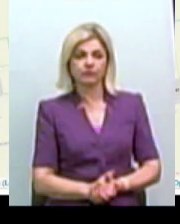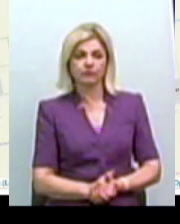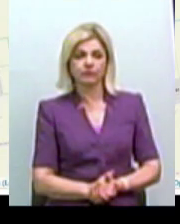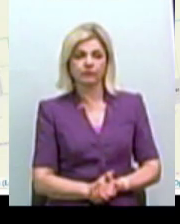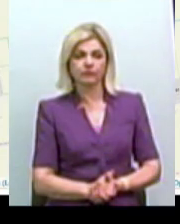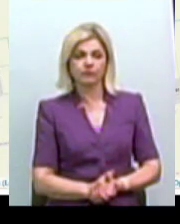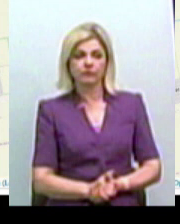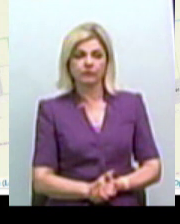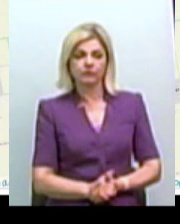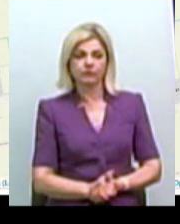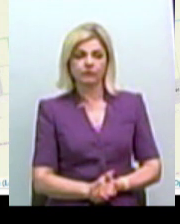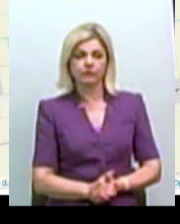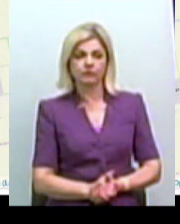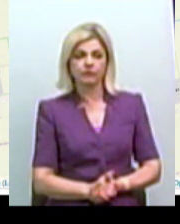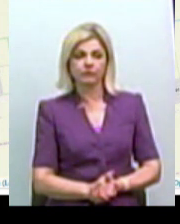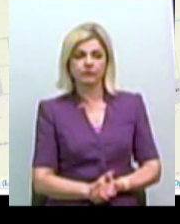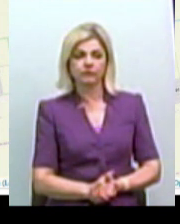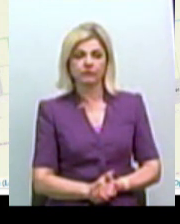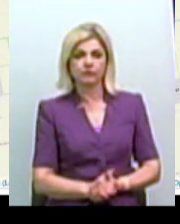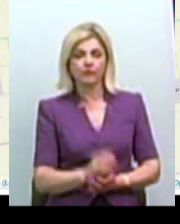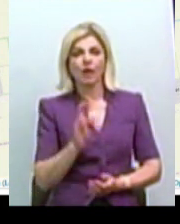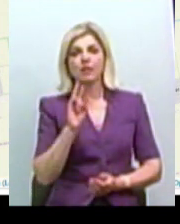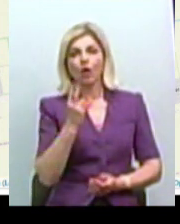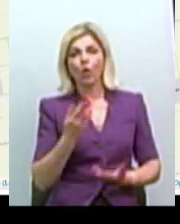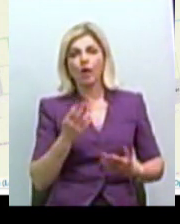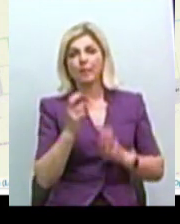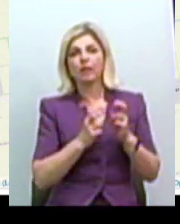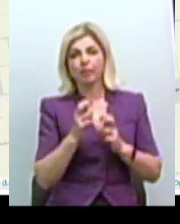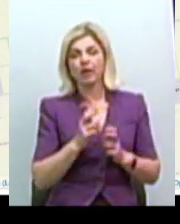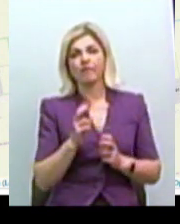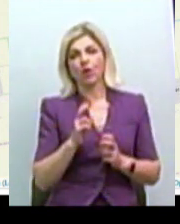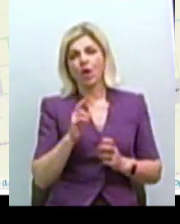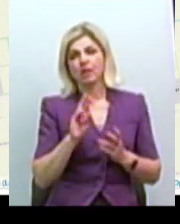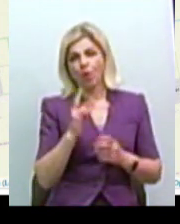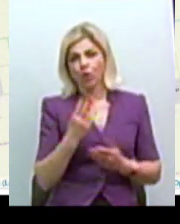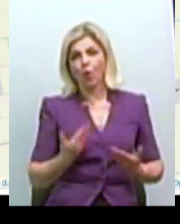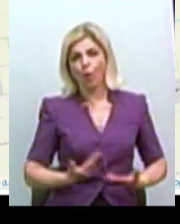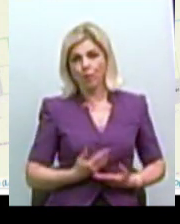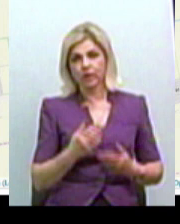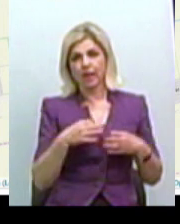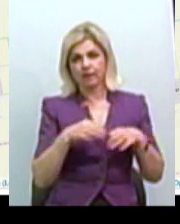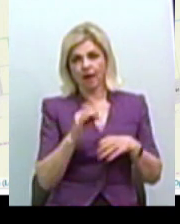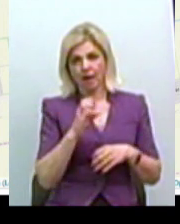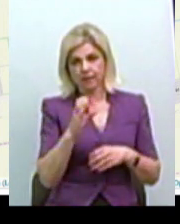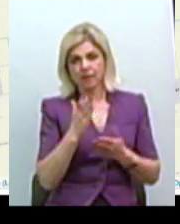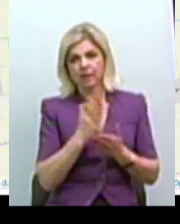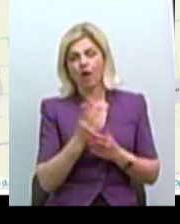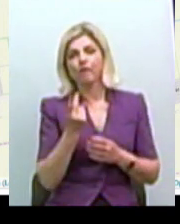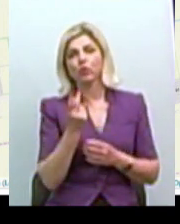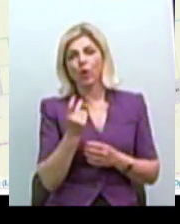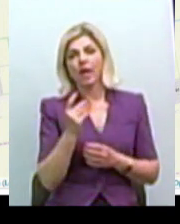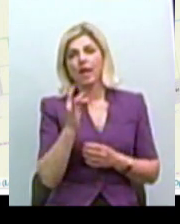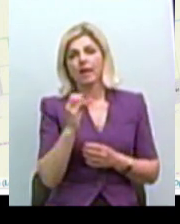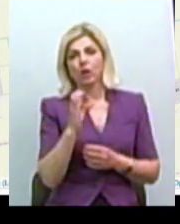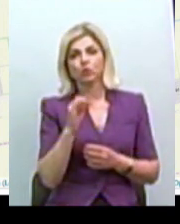Така інтрига. У нас Миколаїв Комунтрансу, це наше комунальне підприємство, є відділ вторресурси.